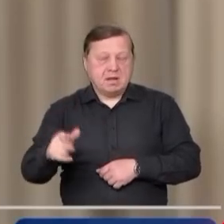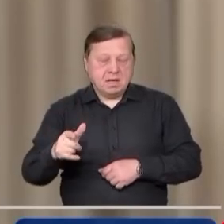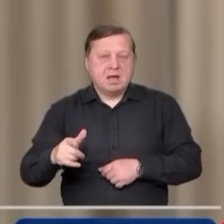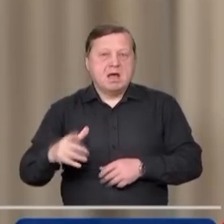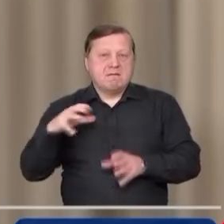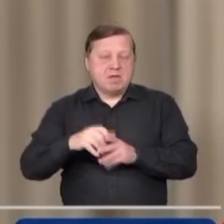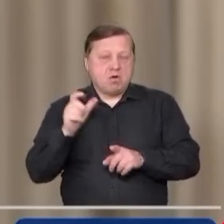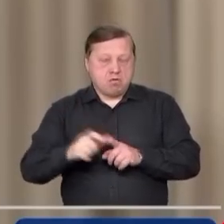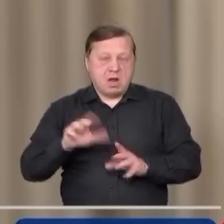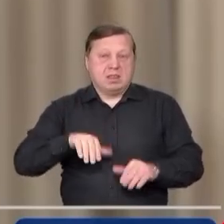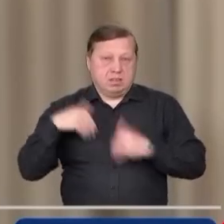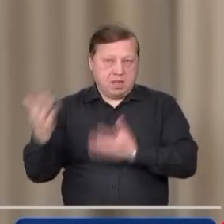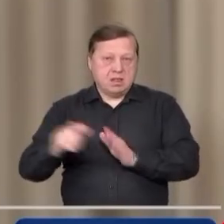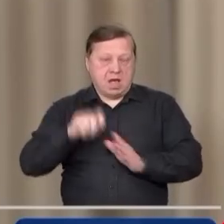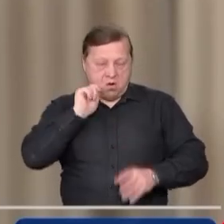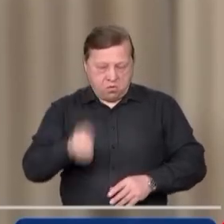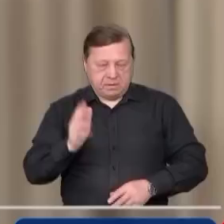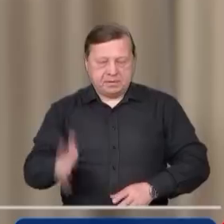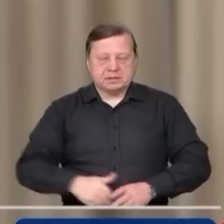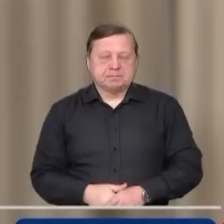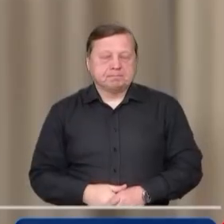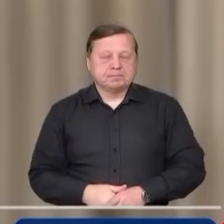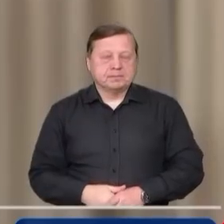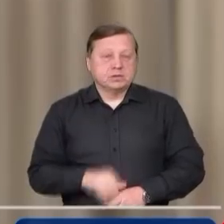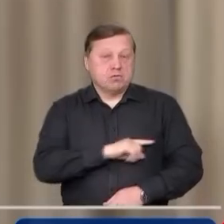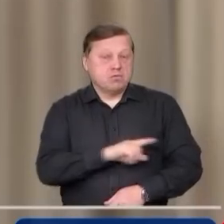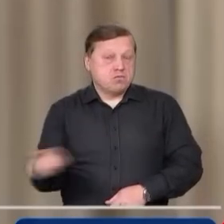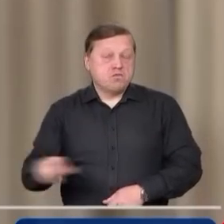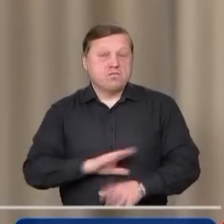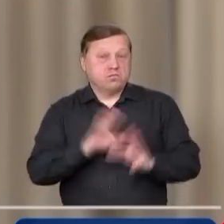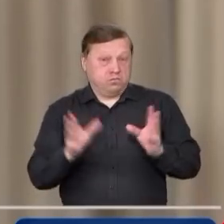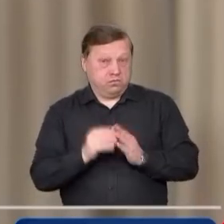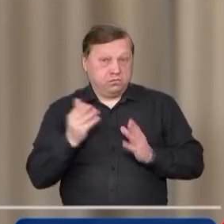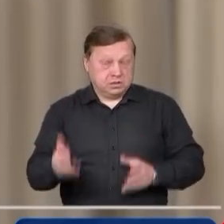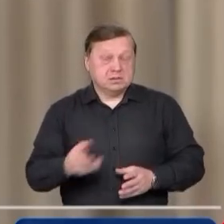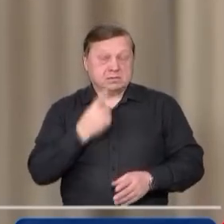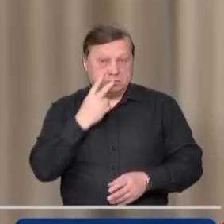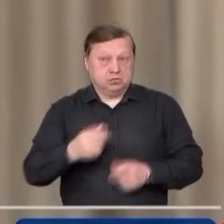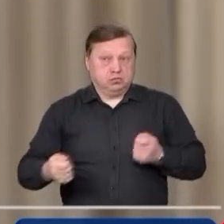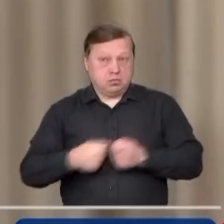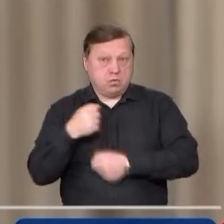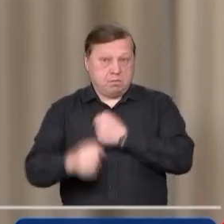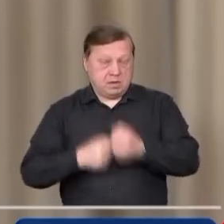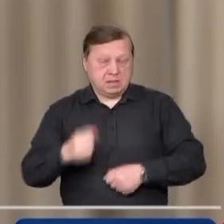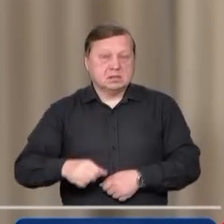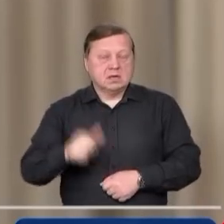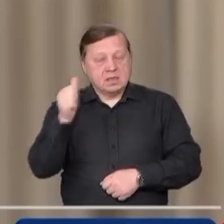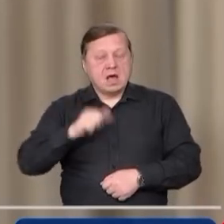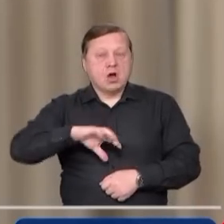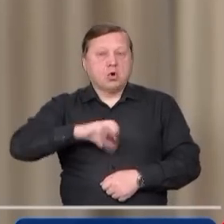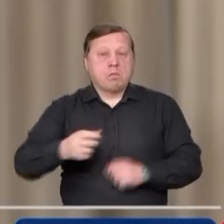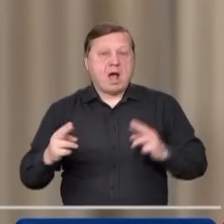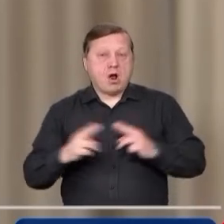amunicją. Te wszystkie środki są bezpośrednim wyrazem naszej współpracy w ramach grupy kontaktowej